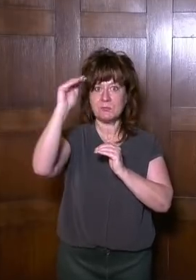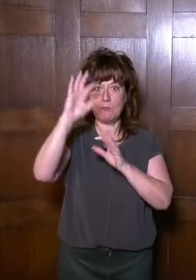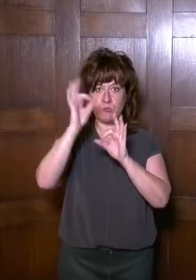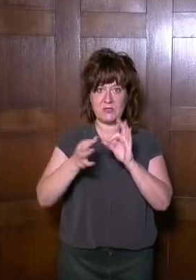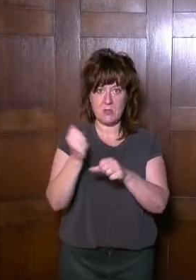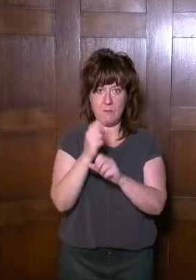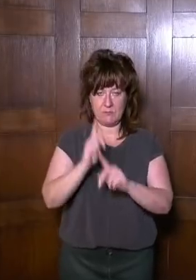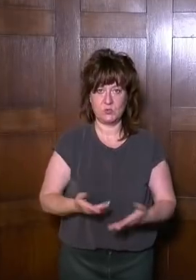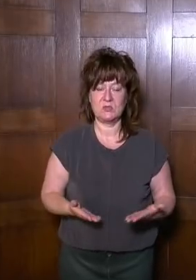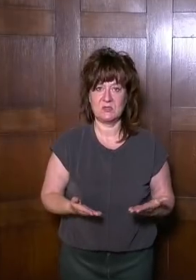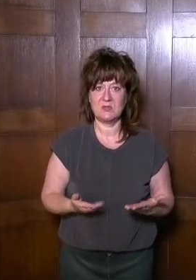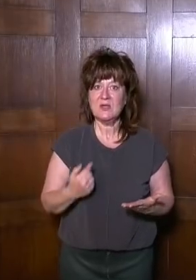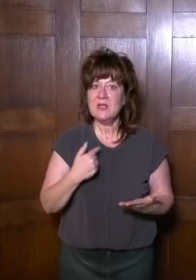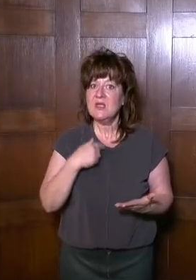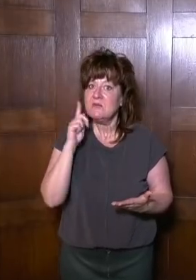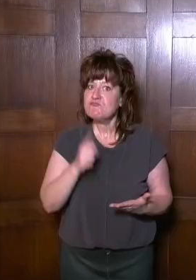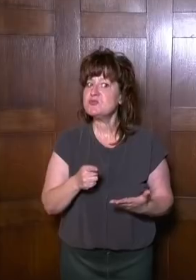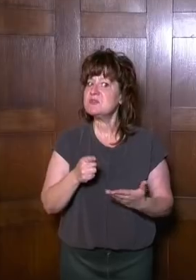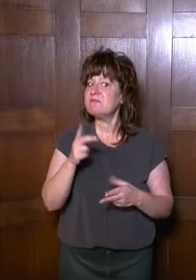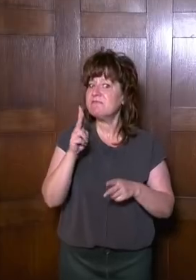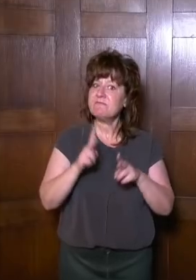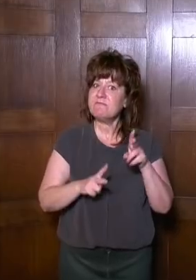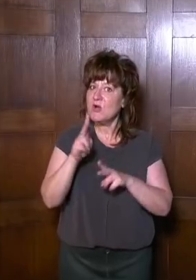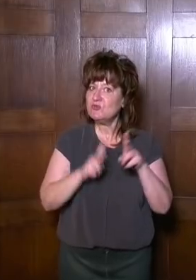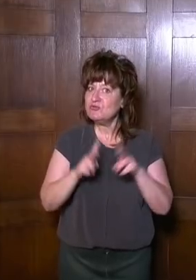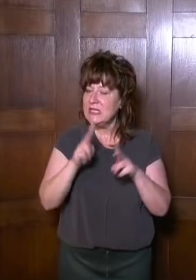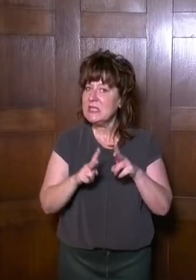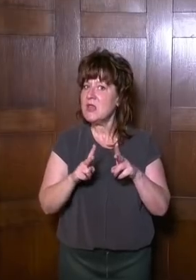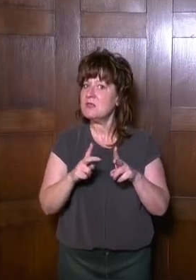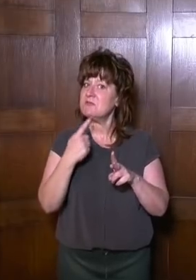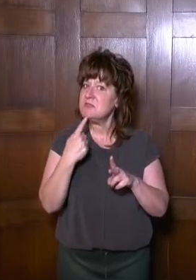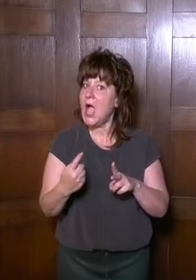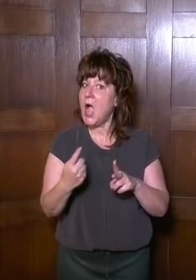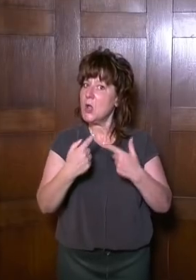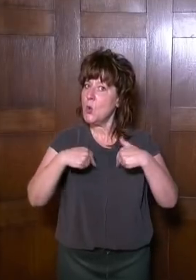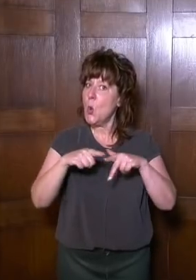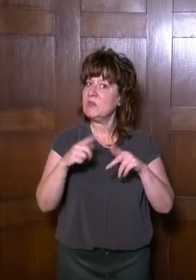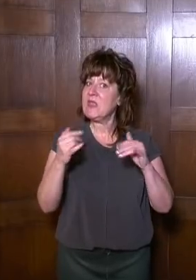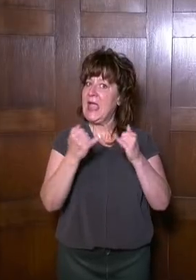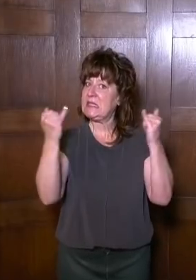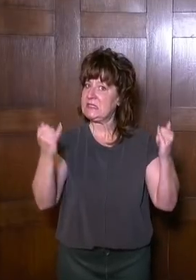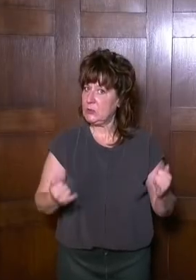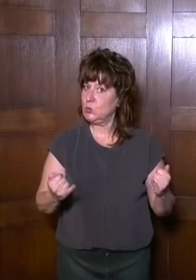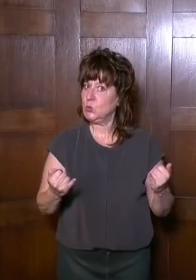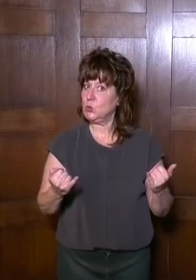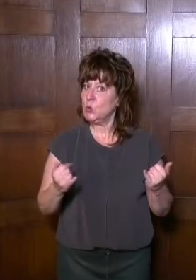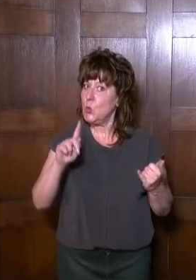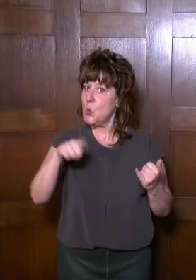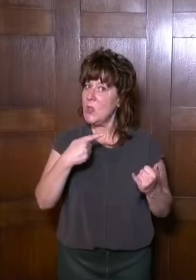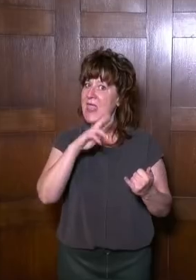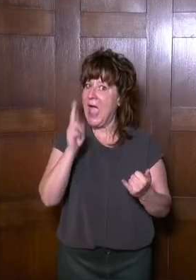ich will Ihnen ein paar wenige Sätze aus unserem Institut sagen und auch gleich daraus eine Konsequenz